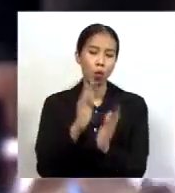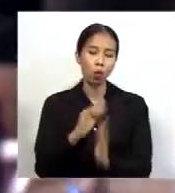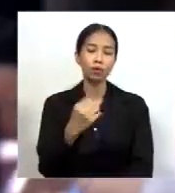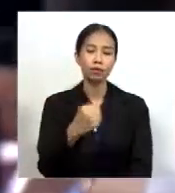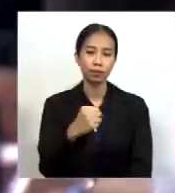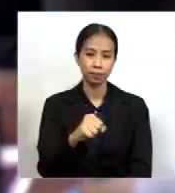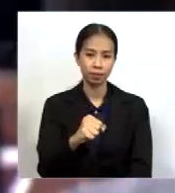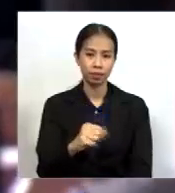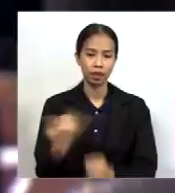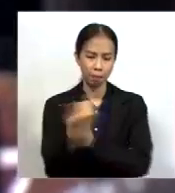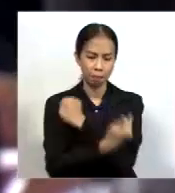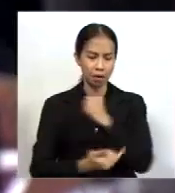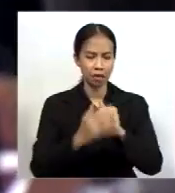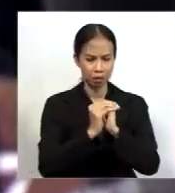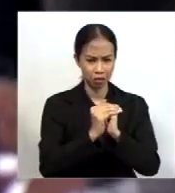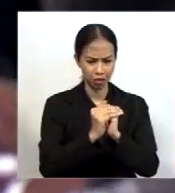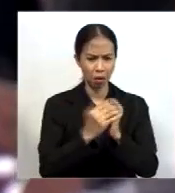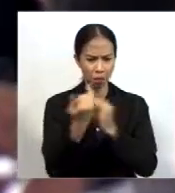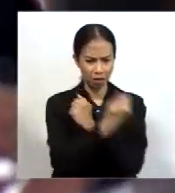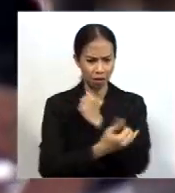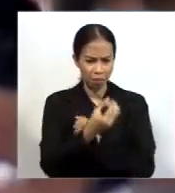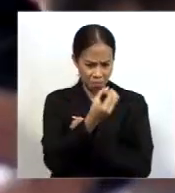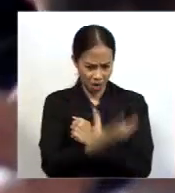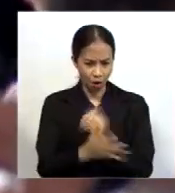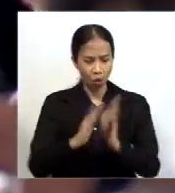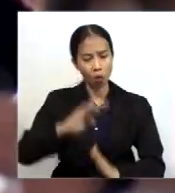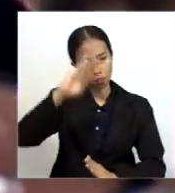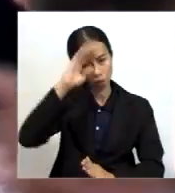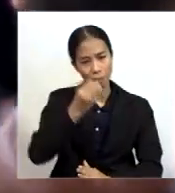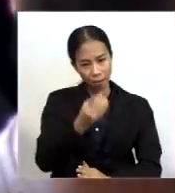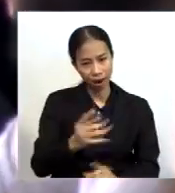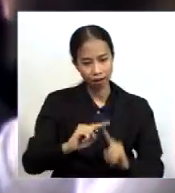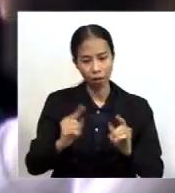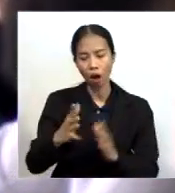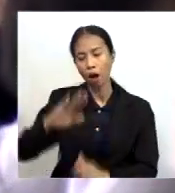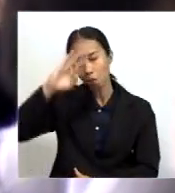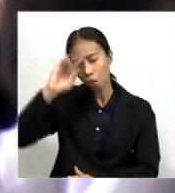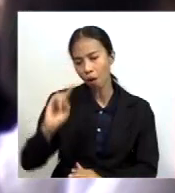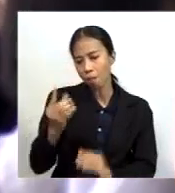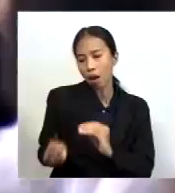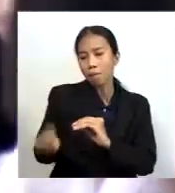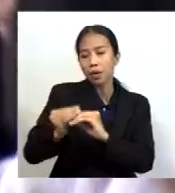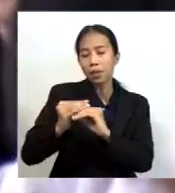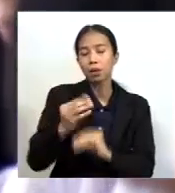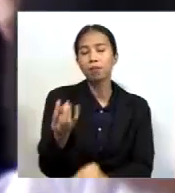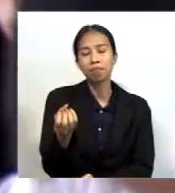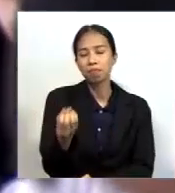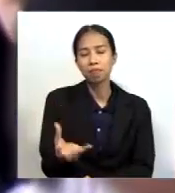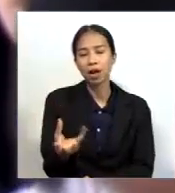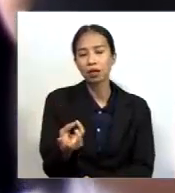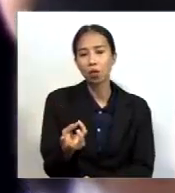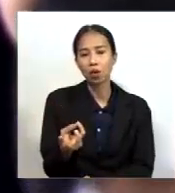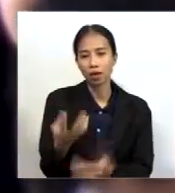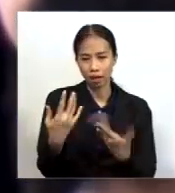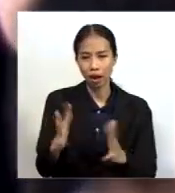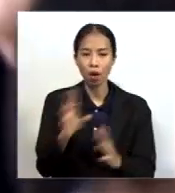ทศจีนเป็นประเทศใหญ่นะครับแล้วก็มีผู้ป่วยมากที่สุดนะฮะแต่จำนวนผู้ป่วยรายใหม่เนี่ยเพิ่มไม่มากนะครับแล้วก็มีการปิดโรงพยาบาลสนาม